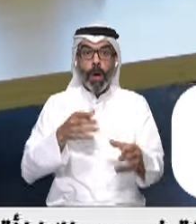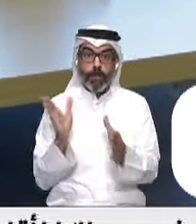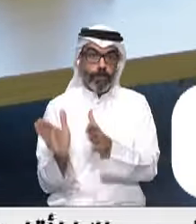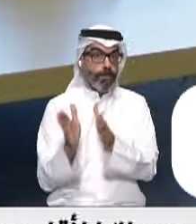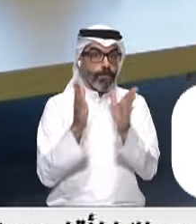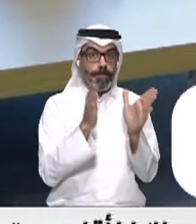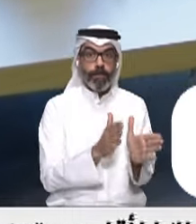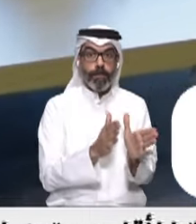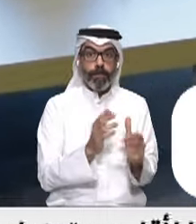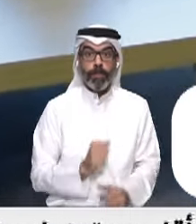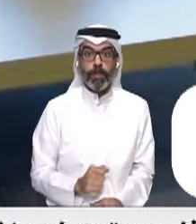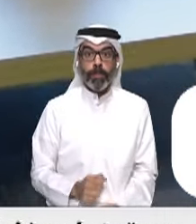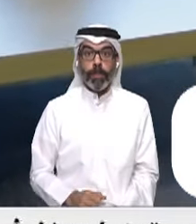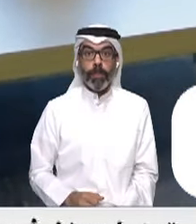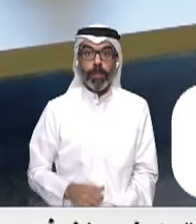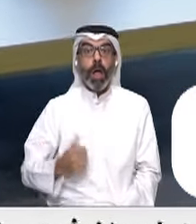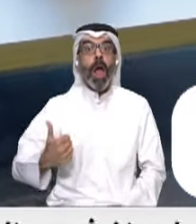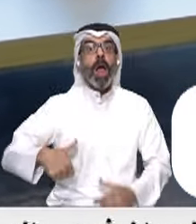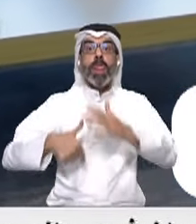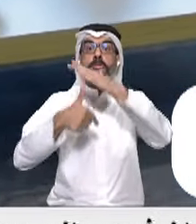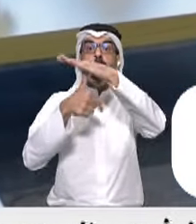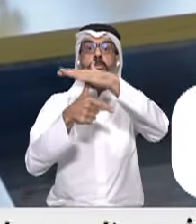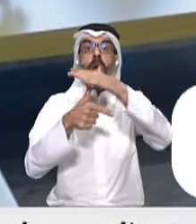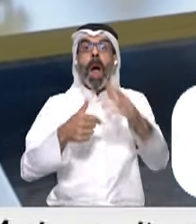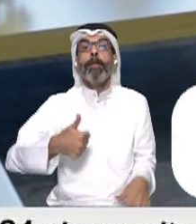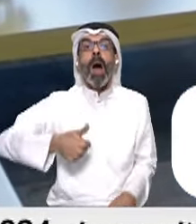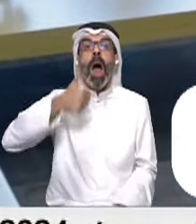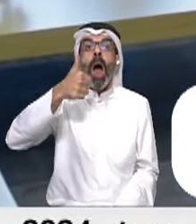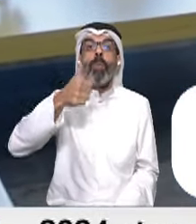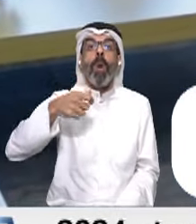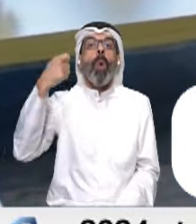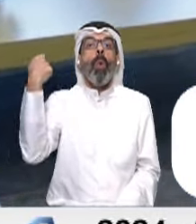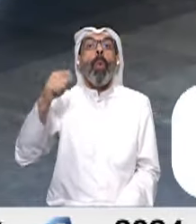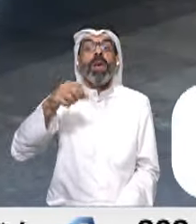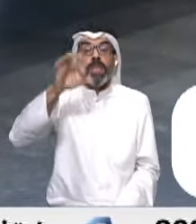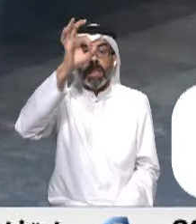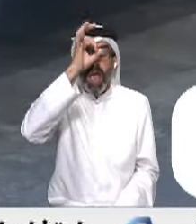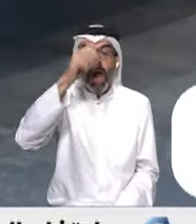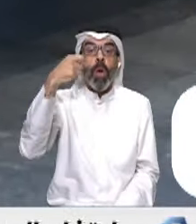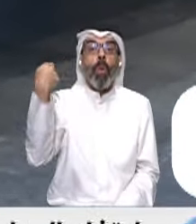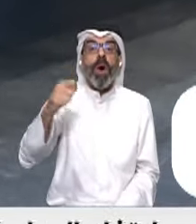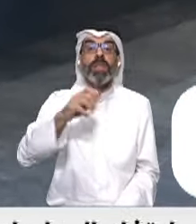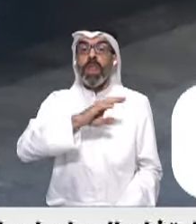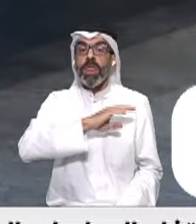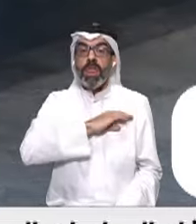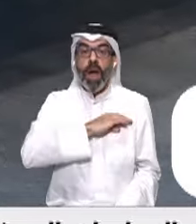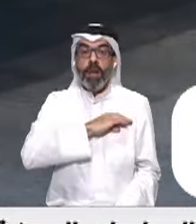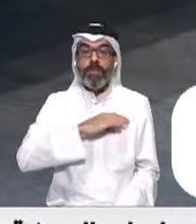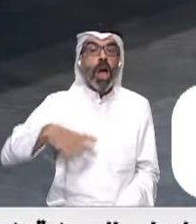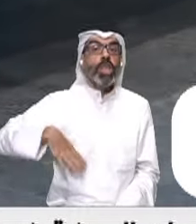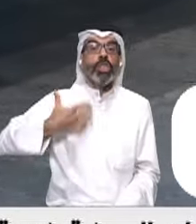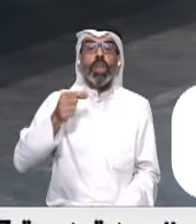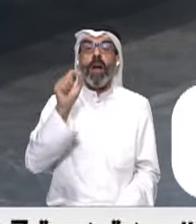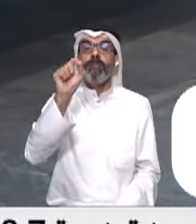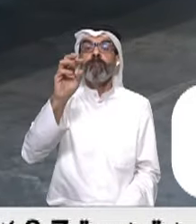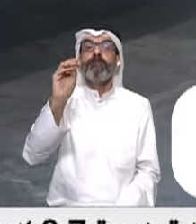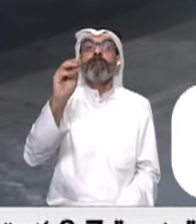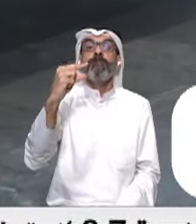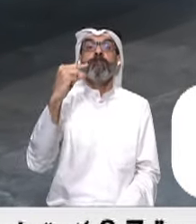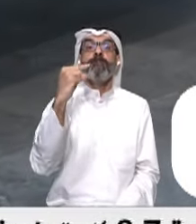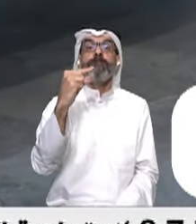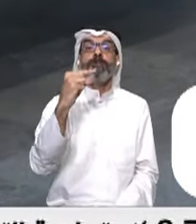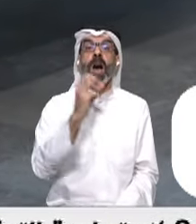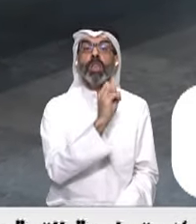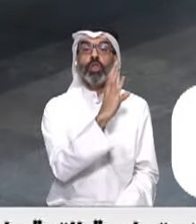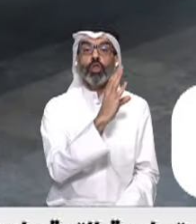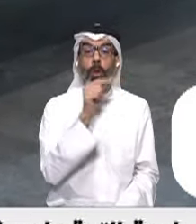اخر احاط معالي النائب الاول لرئيس مجلس الوزراء ووزير الدفاع ووزير الداخليه الشيخ فهد يوسف سعود الصباح مجلس الوزراء